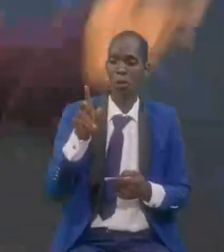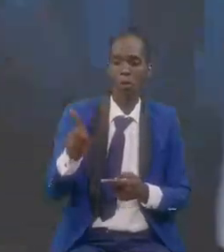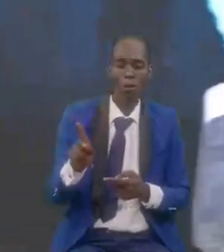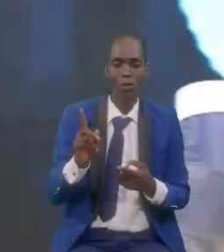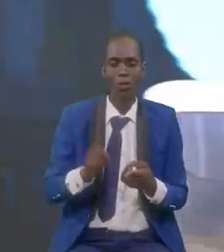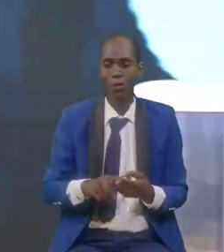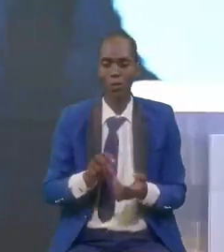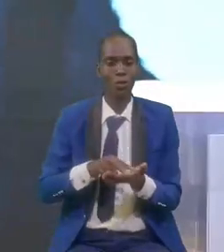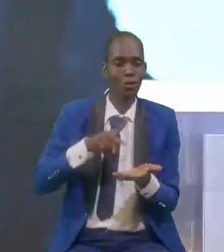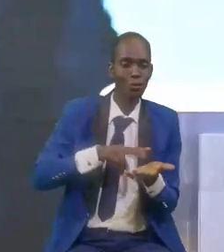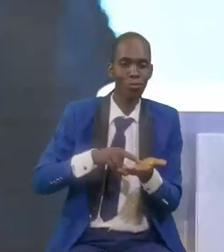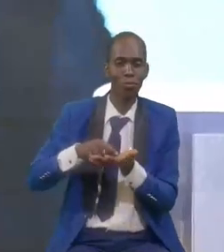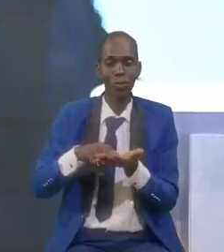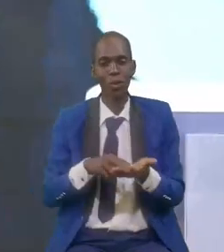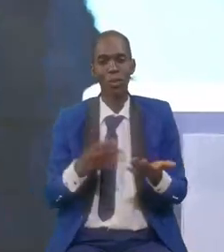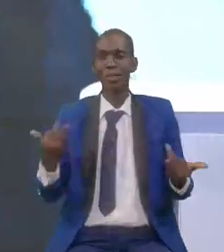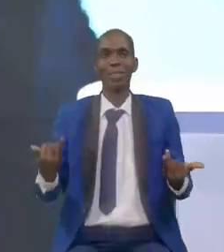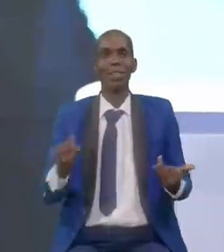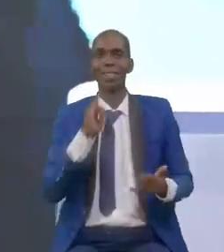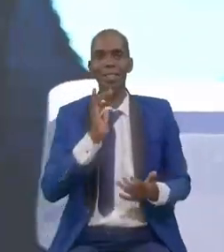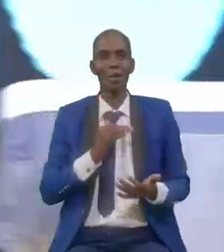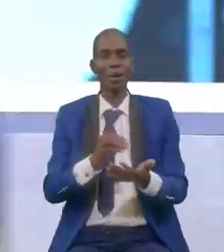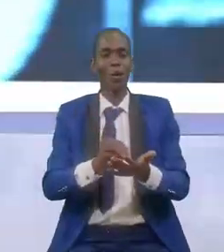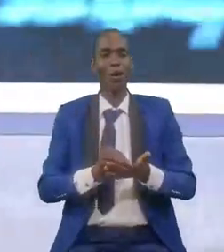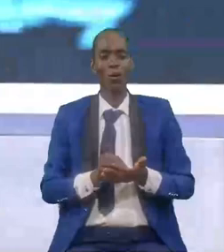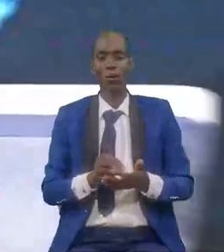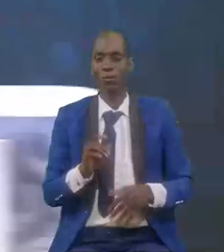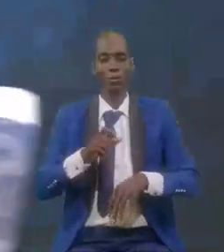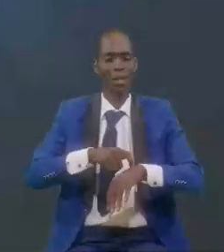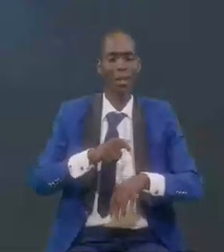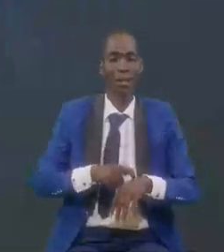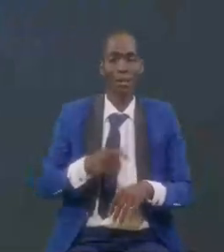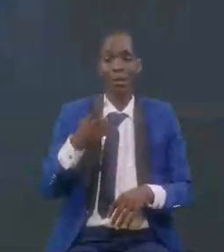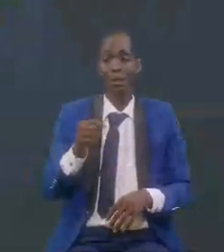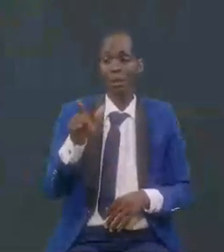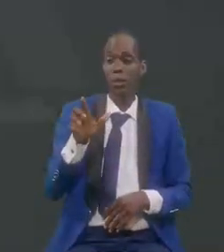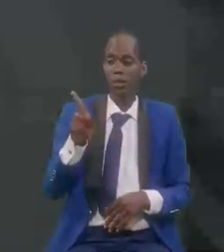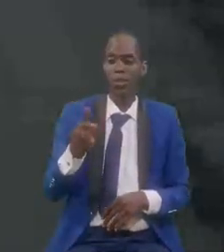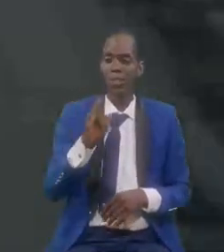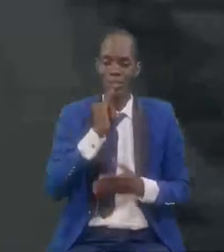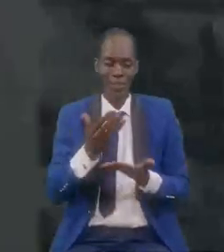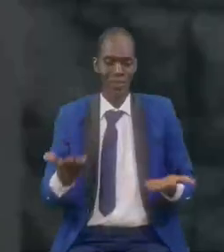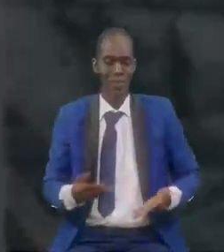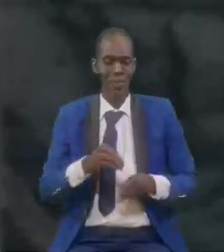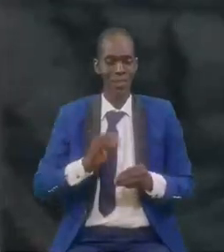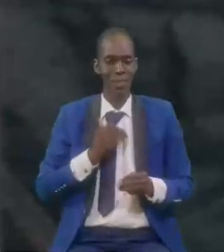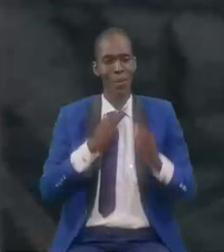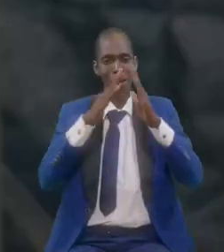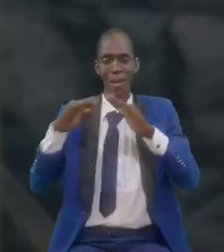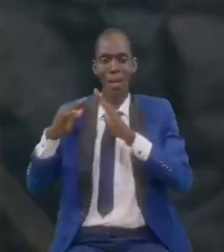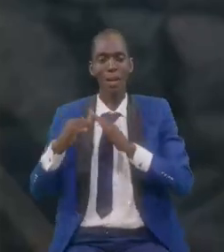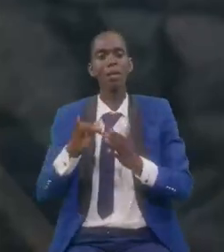pour le jubilé. Oh, c'est notre tour maintenant. Oh, JCK est dans notre ville. C'est bon, c'est bon.